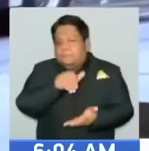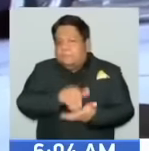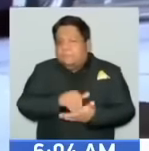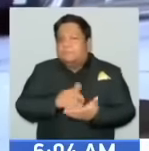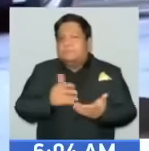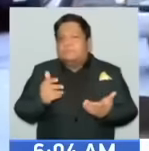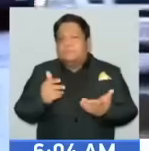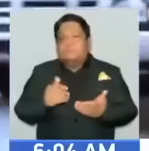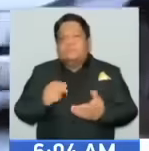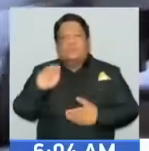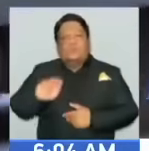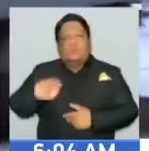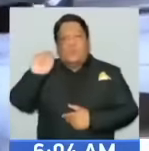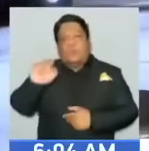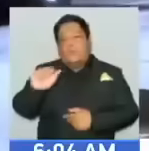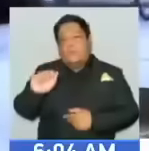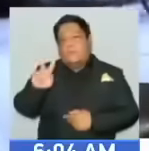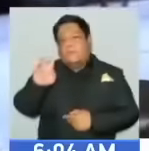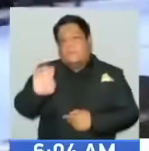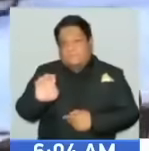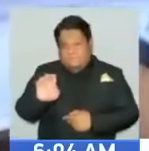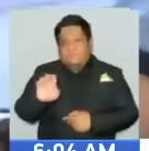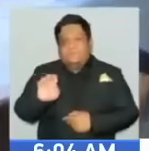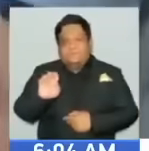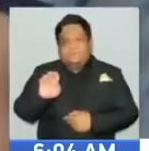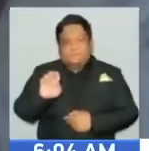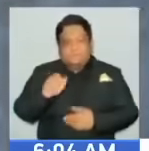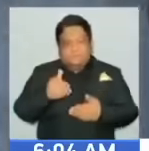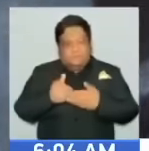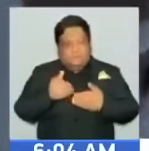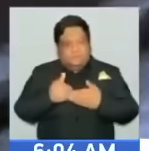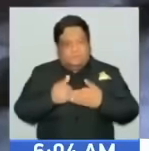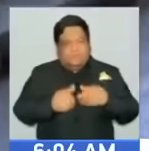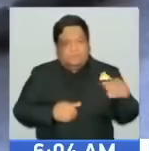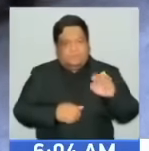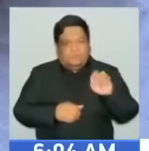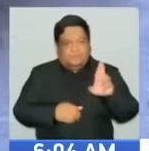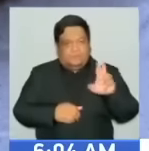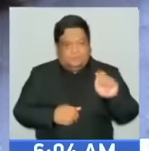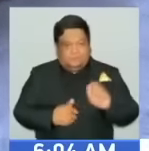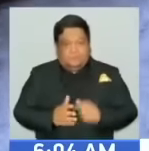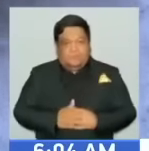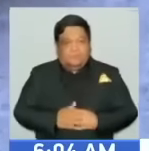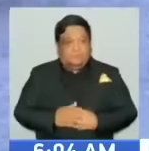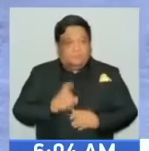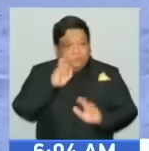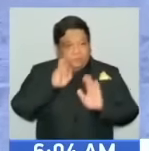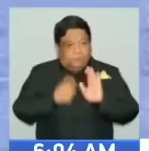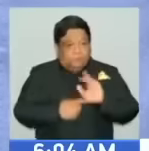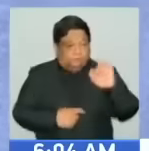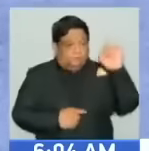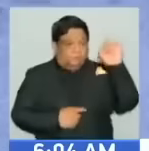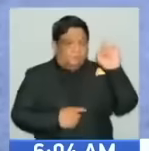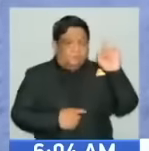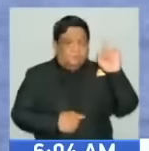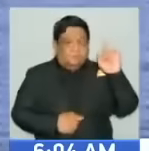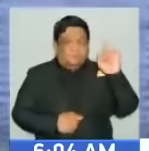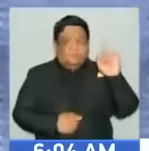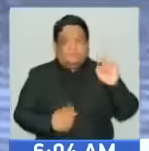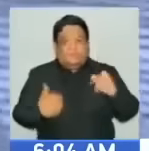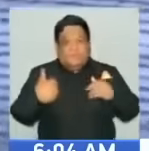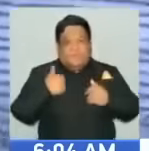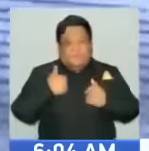Station ng MRT. Kung saan nakikita po ninyo, ito, kakabuhos lamang po nito, itong bahangi ito na